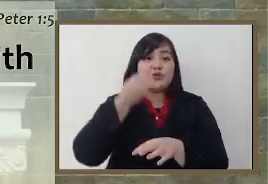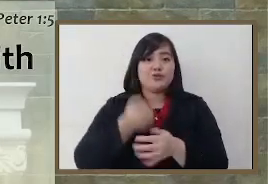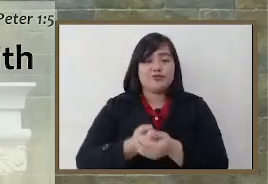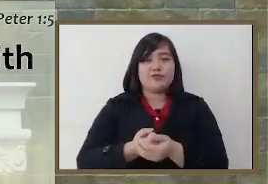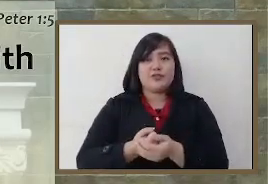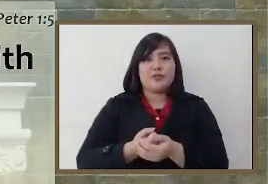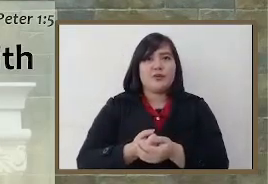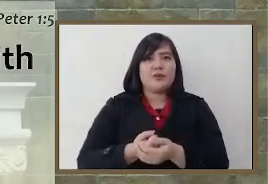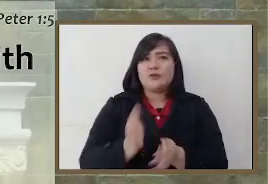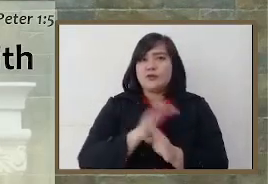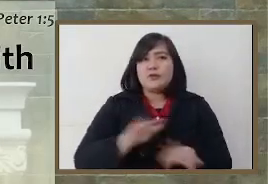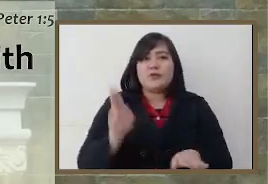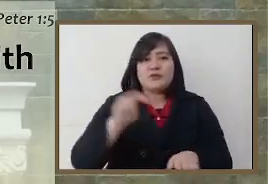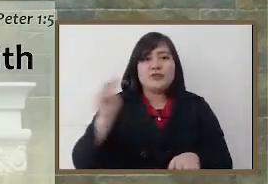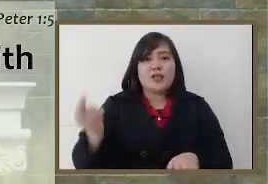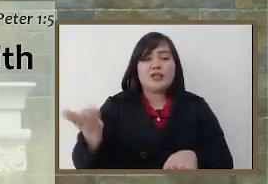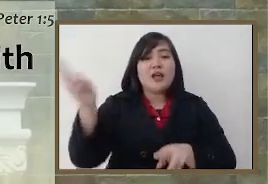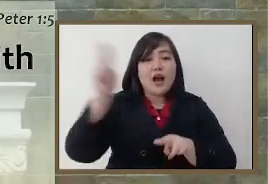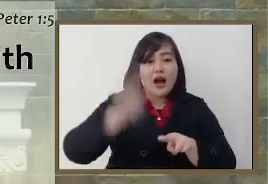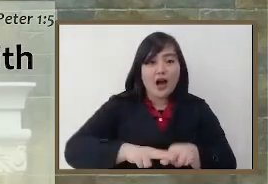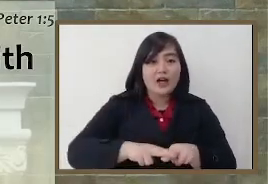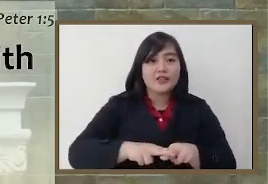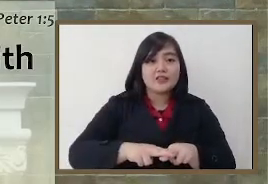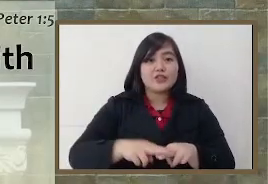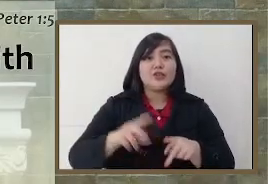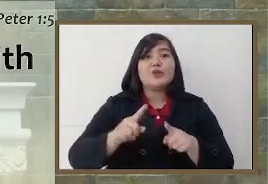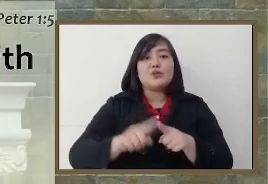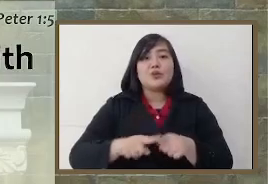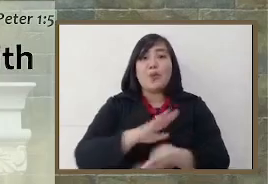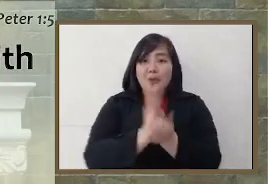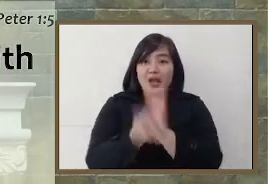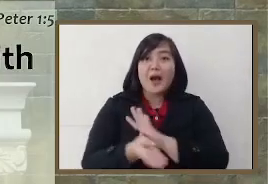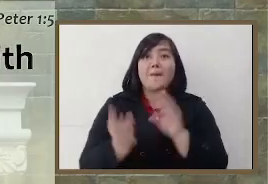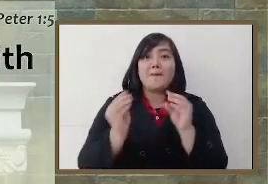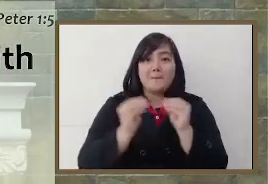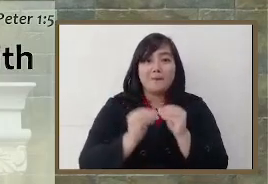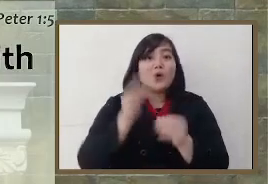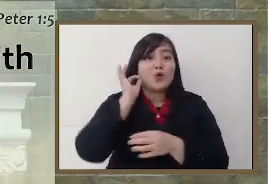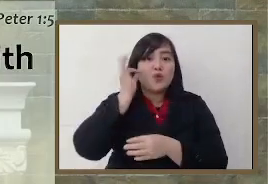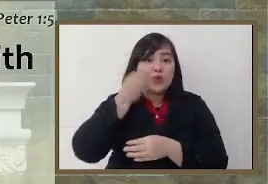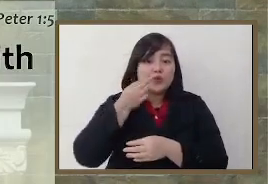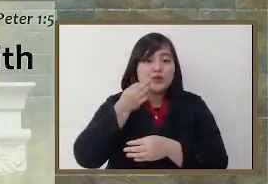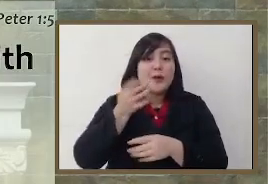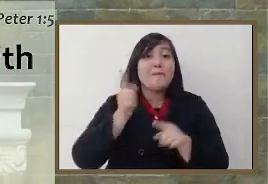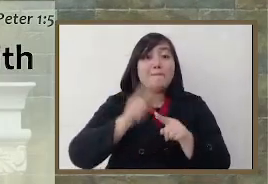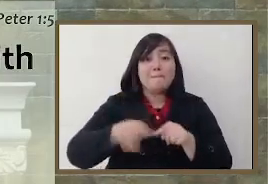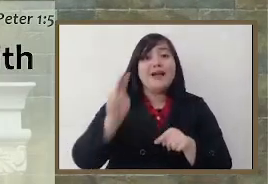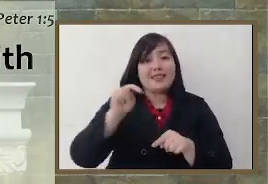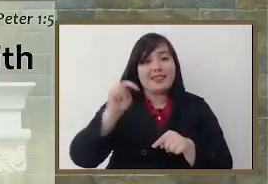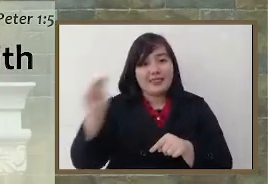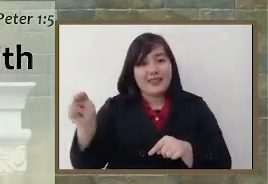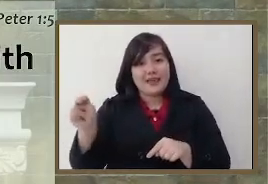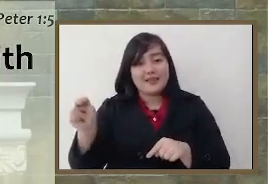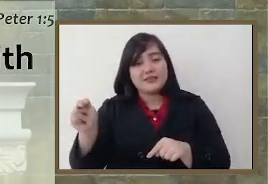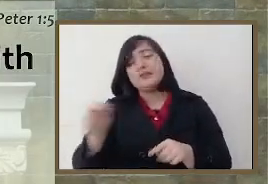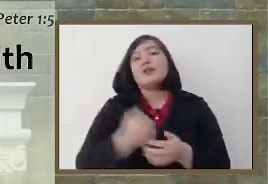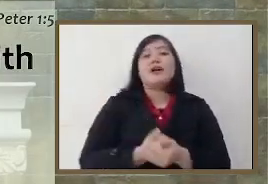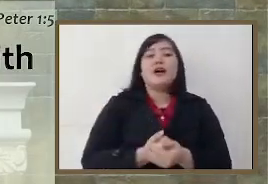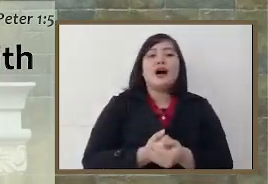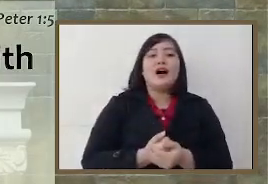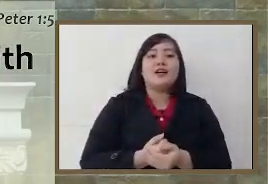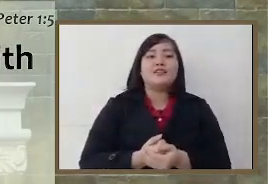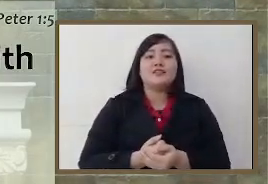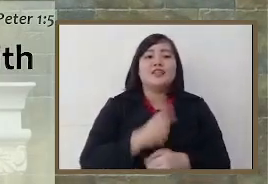buto yan ng papaya. Sigurado kong buto na yan ng papaya. Pero kailangan ng lupa yan para mag-manifest yung kanyang